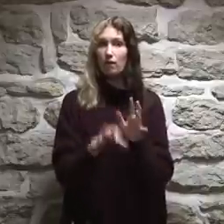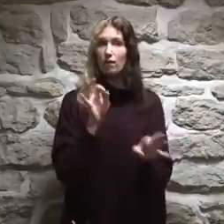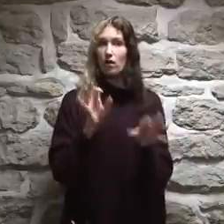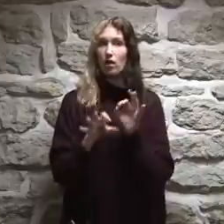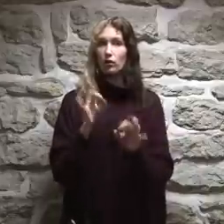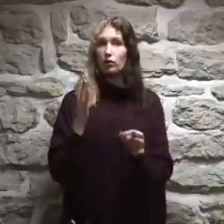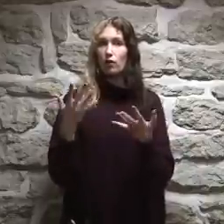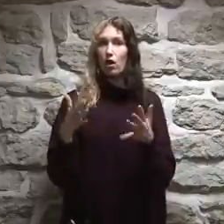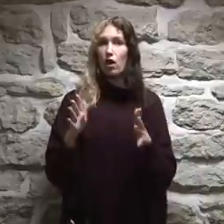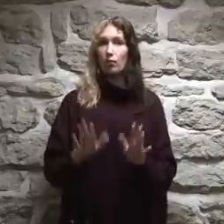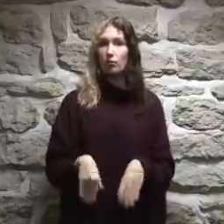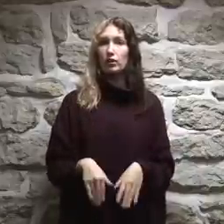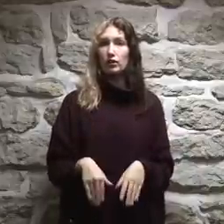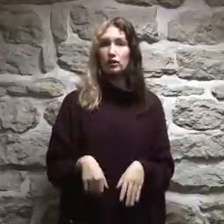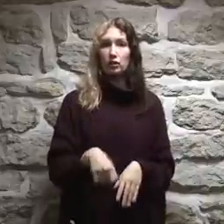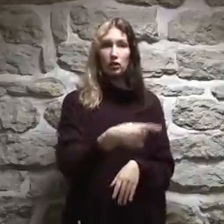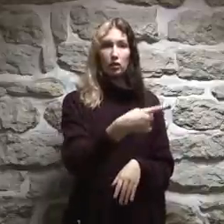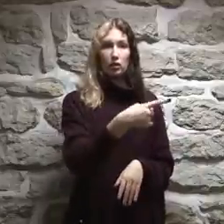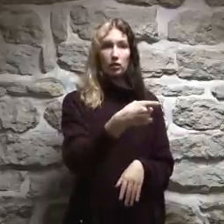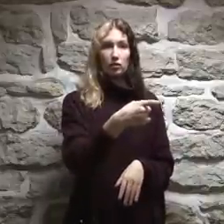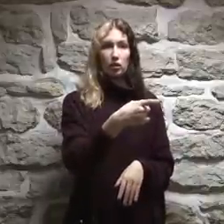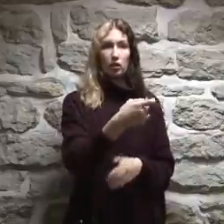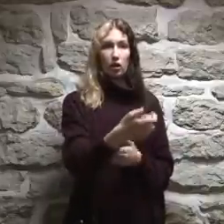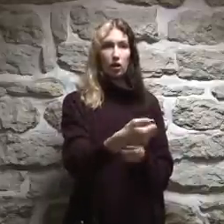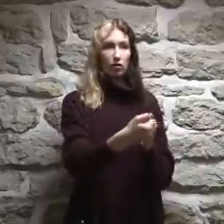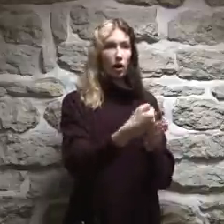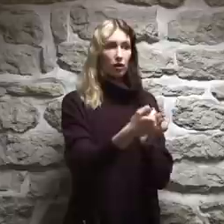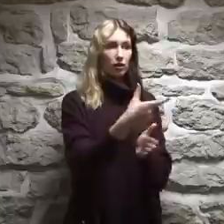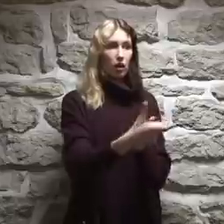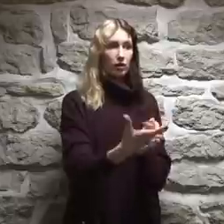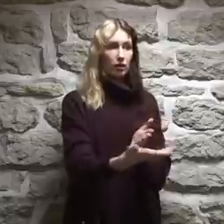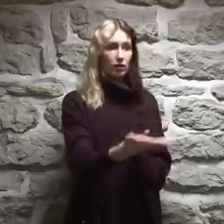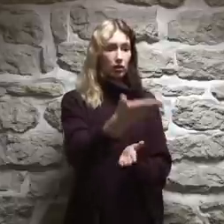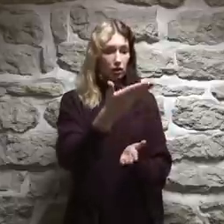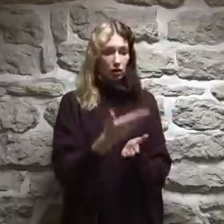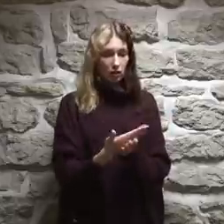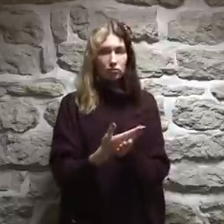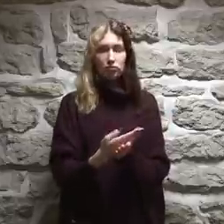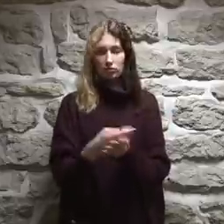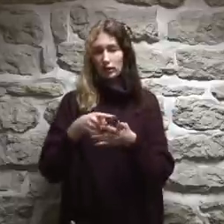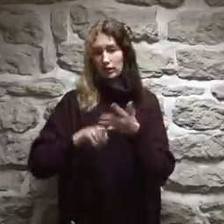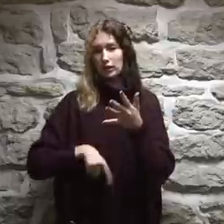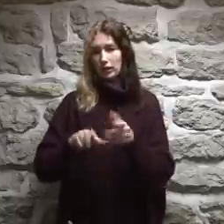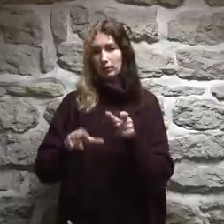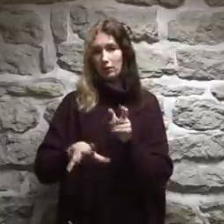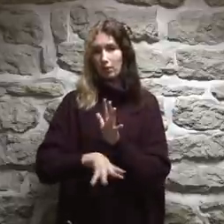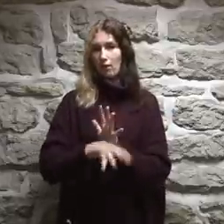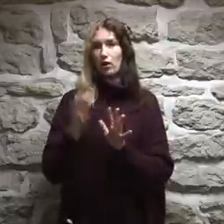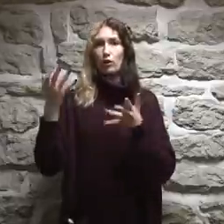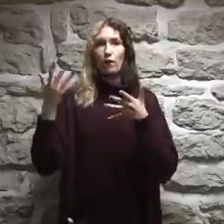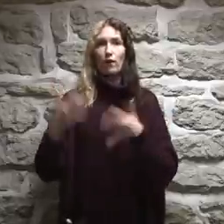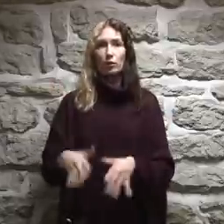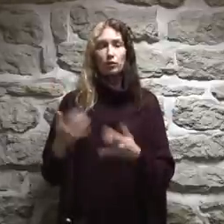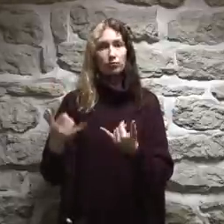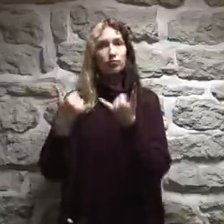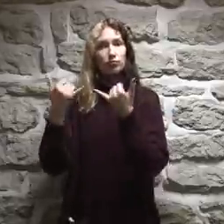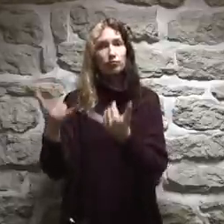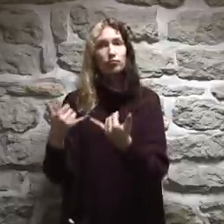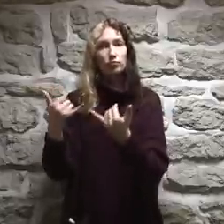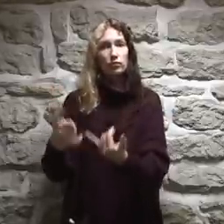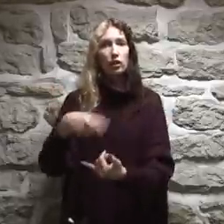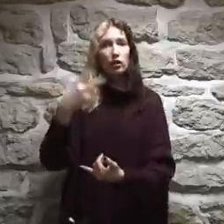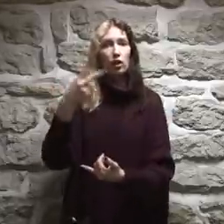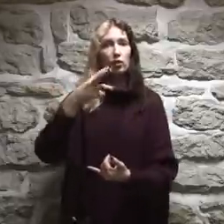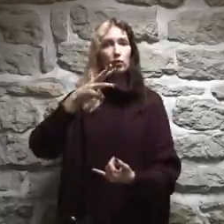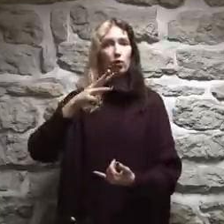Enam kui 100 esitatud kandidaadi hulgast ja preemiad antakse neile üle 23.